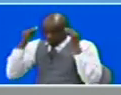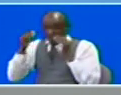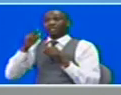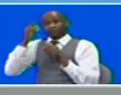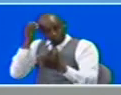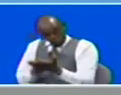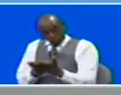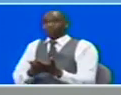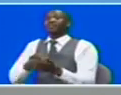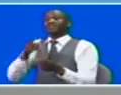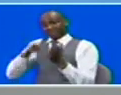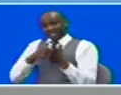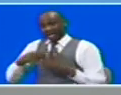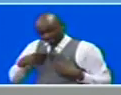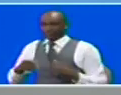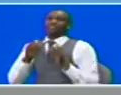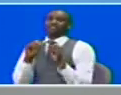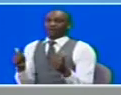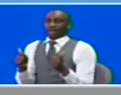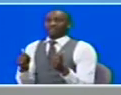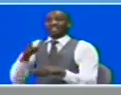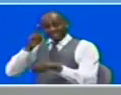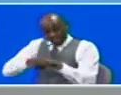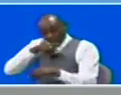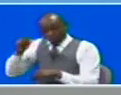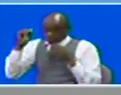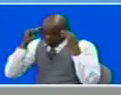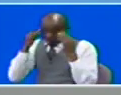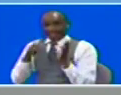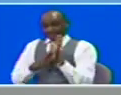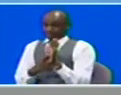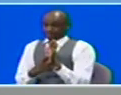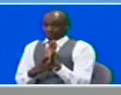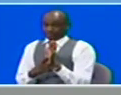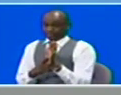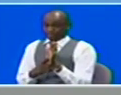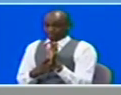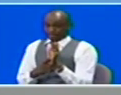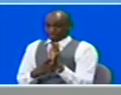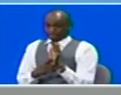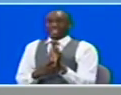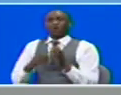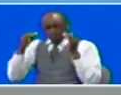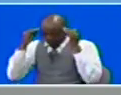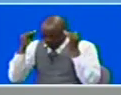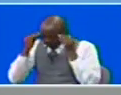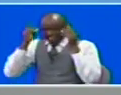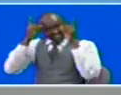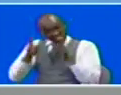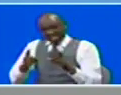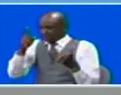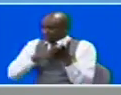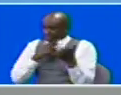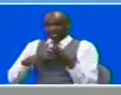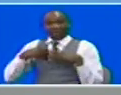ya kwamba wakati ambapo hata umepelekwa kotini, as long as koti haijaamua ya kwamba una